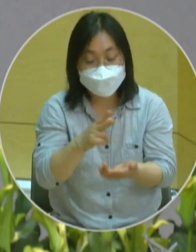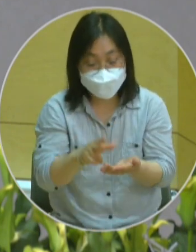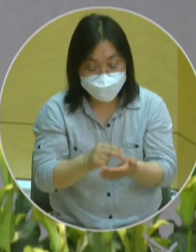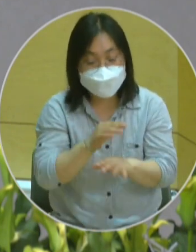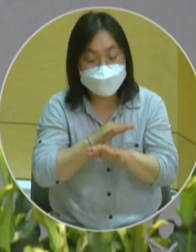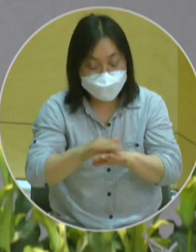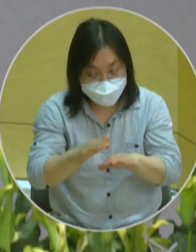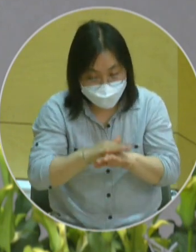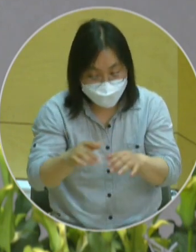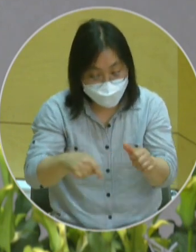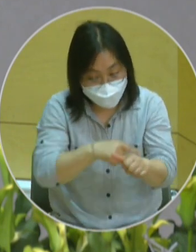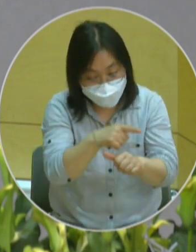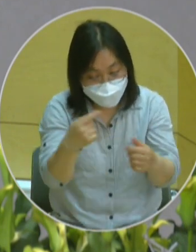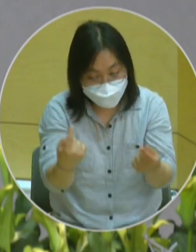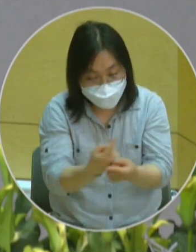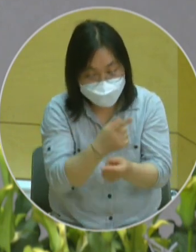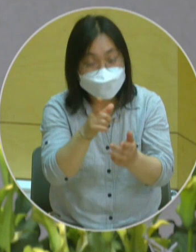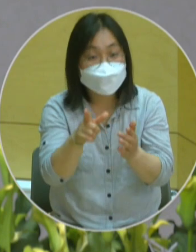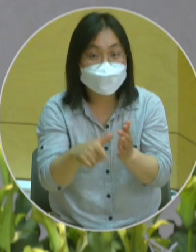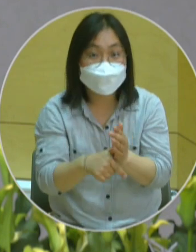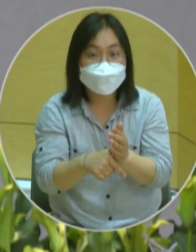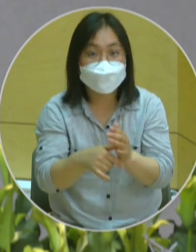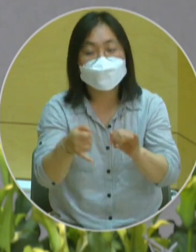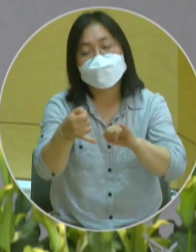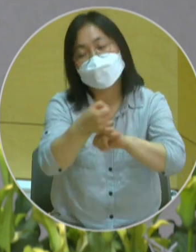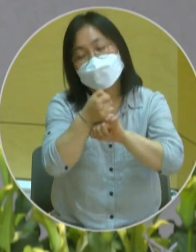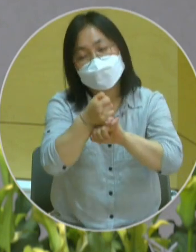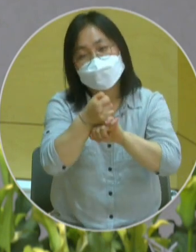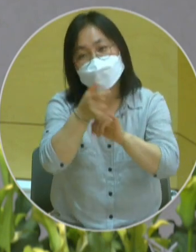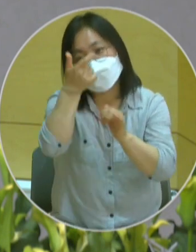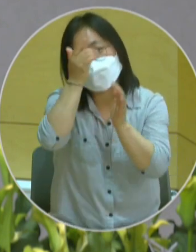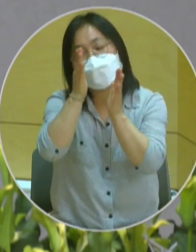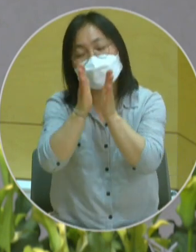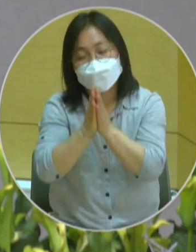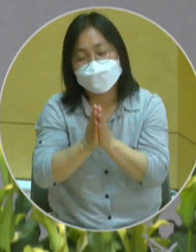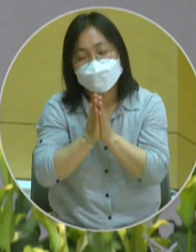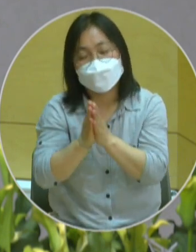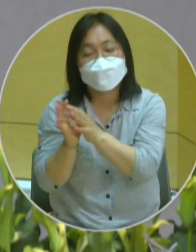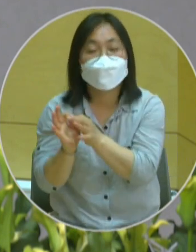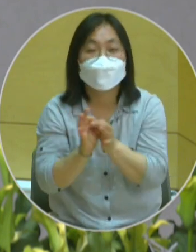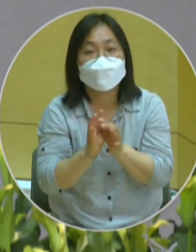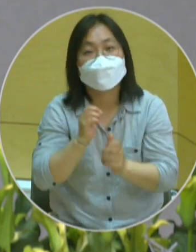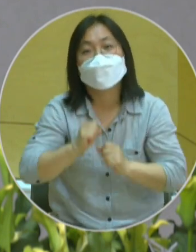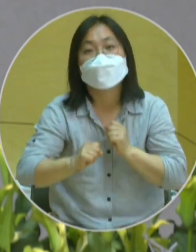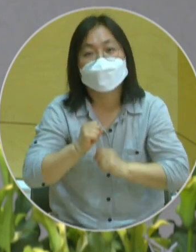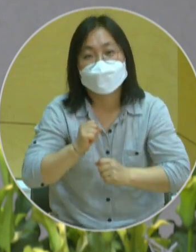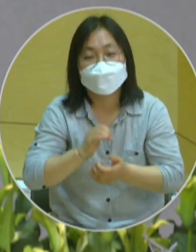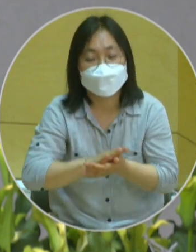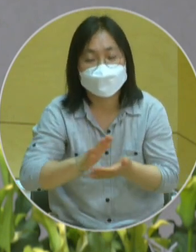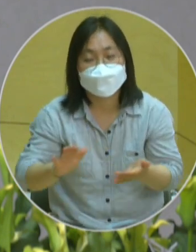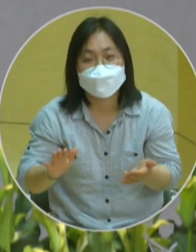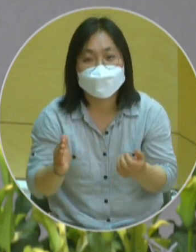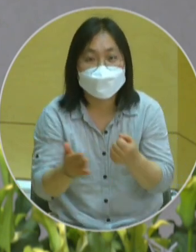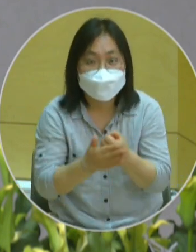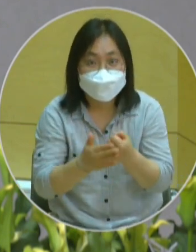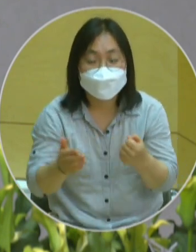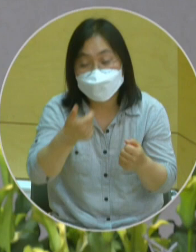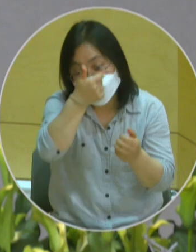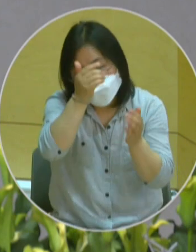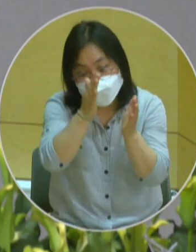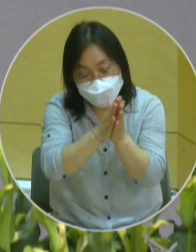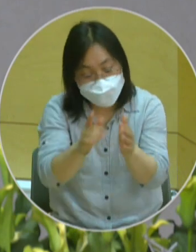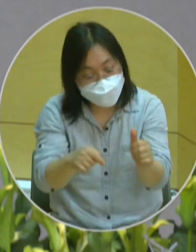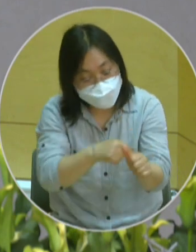해결하거나 환경을 바꾸시려고 할 때에는 반드시 기도라는 것을 통해서 역사하시는 것을 많이 보게 됩니다. 그래서